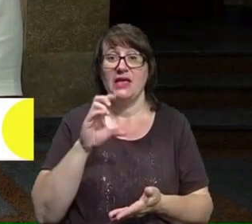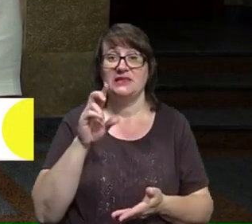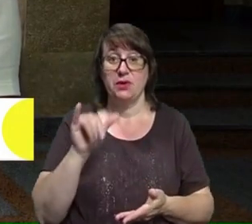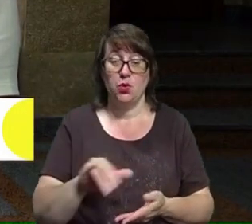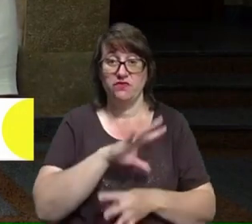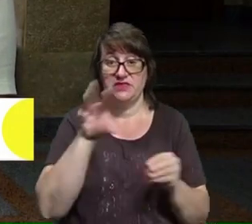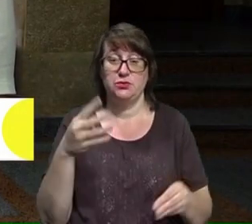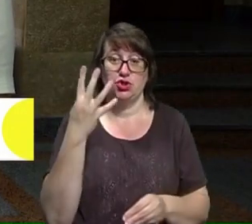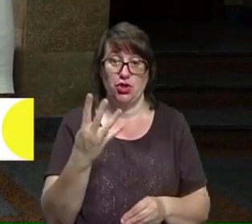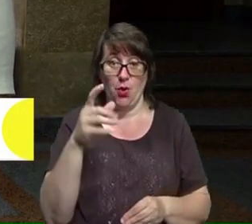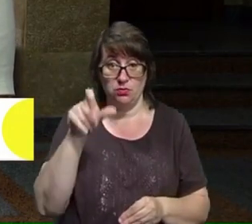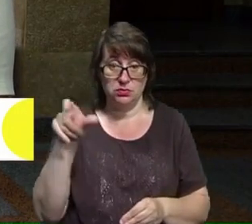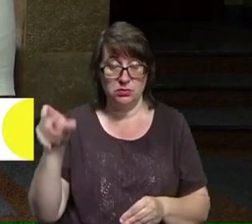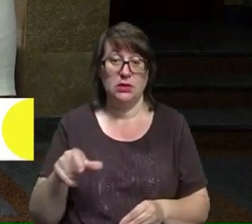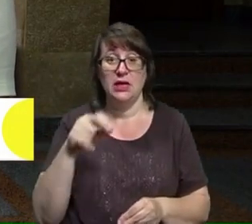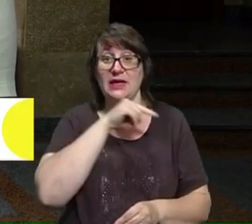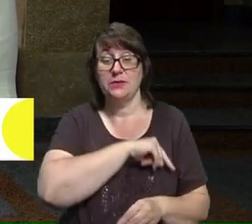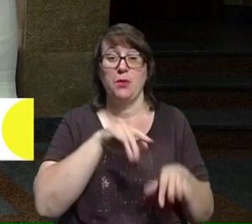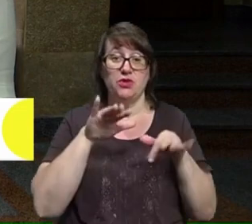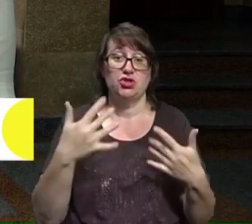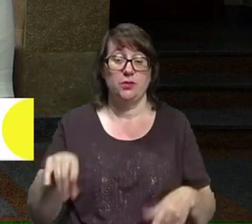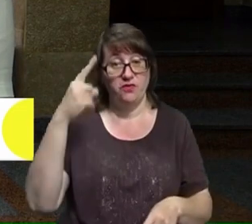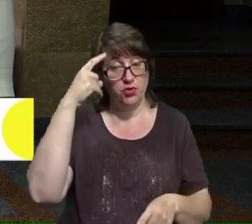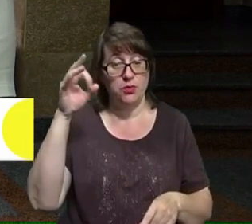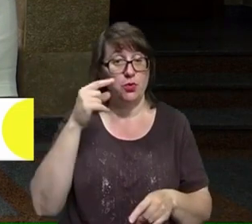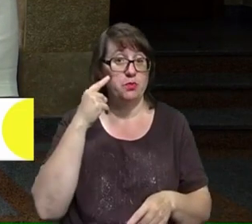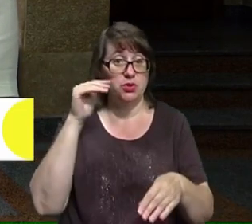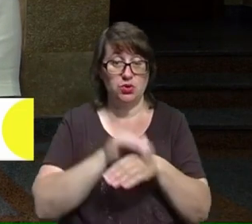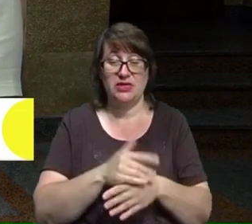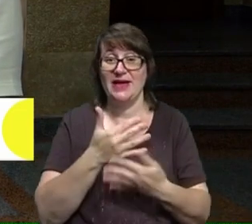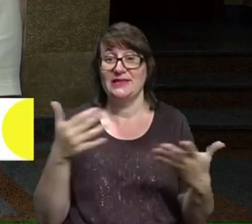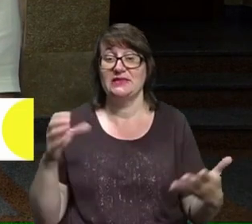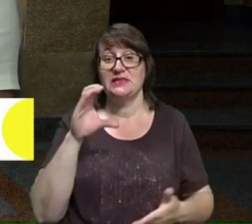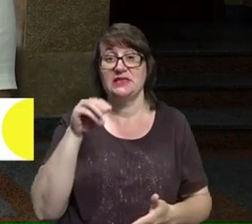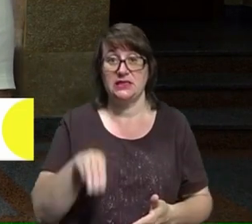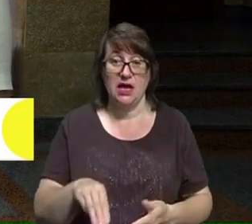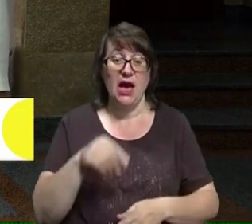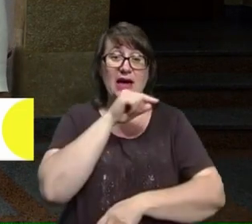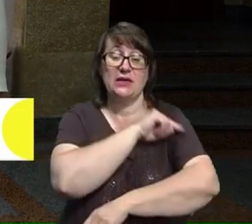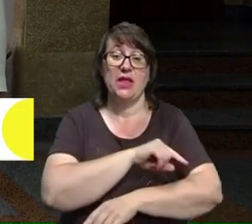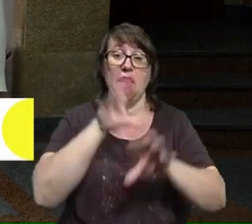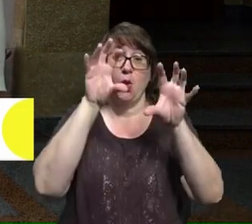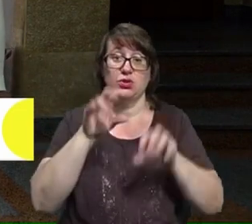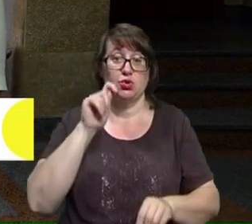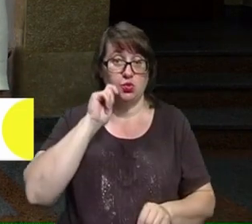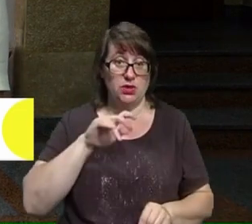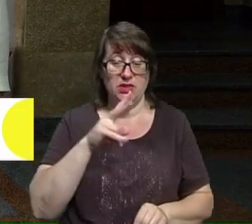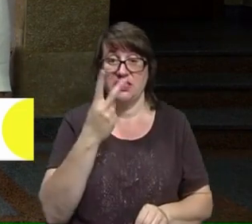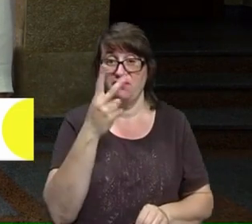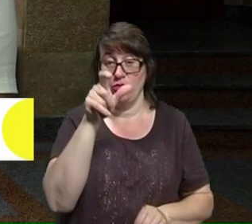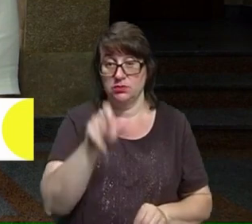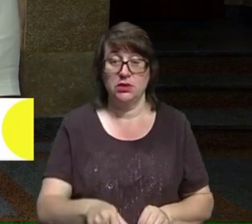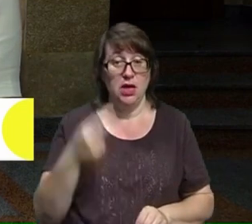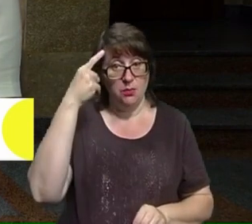фігурантам кримінального провадження вже повідомлено про підозру за різними статтями Кримінального кодексу України. Двом фігурантам повідомив про підозру